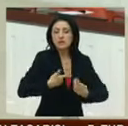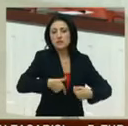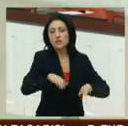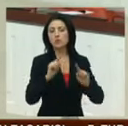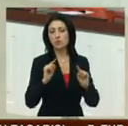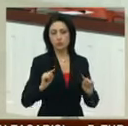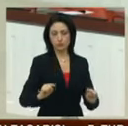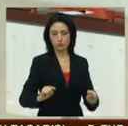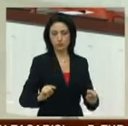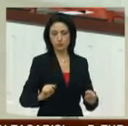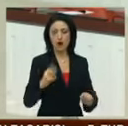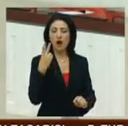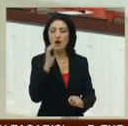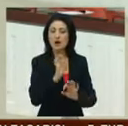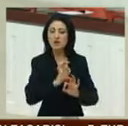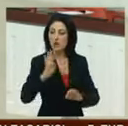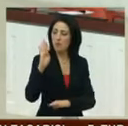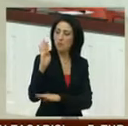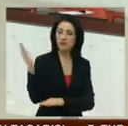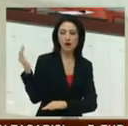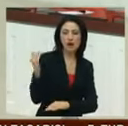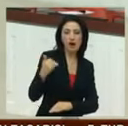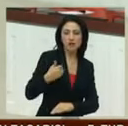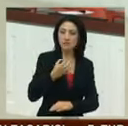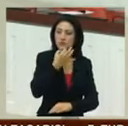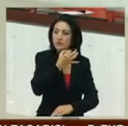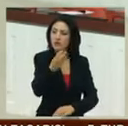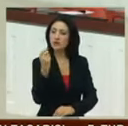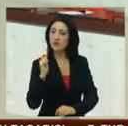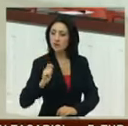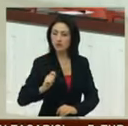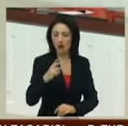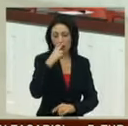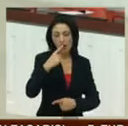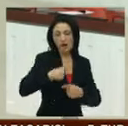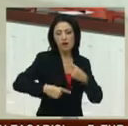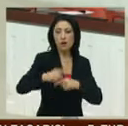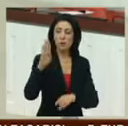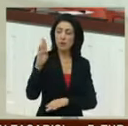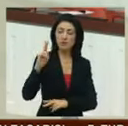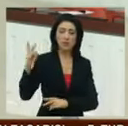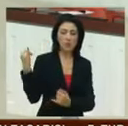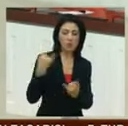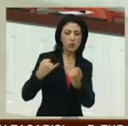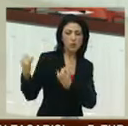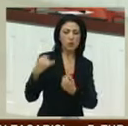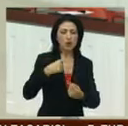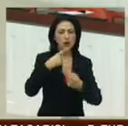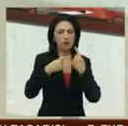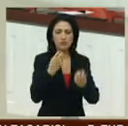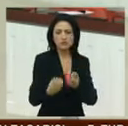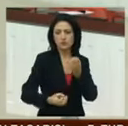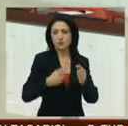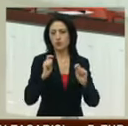istemiyorsunuzdur. Ahlaksızlığı batıdan aldığımızı ilan edince geleneklerimizin batı tarafından yozlaştırılacağı paranoyasını